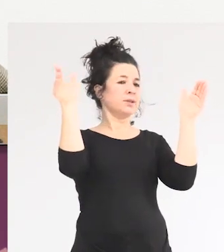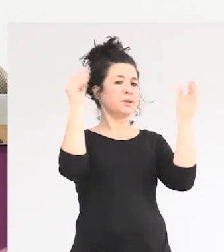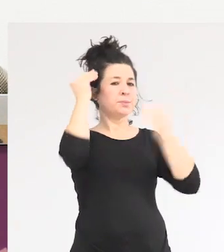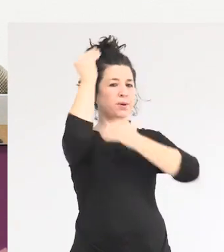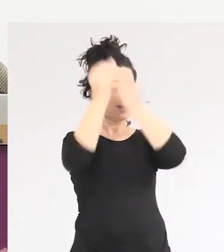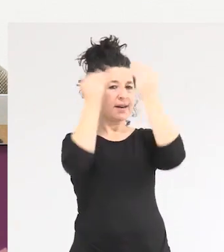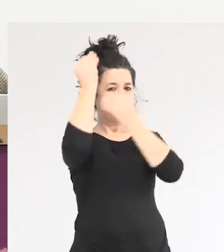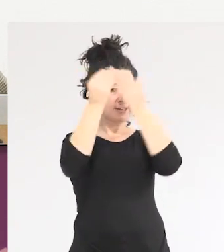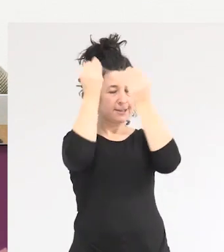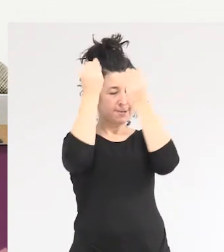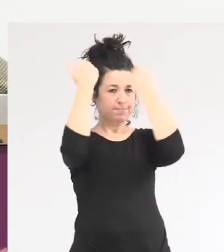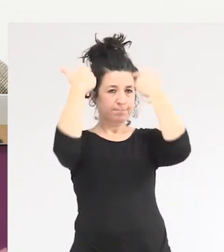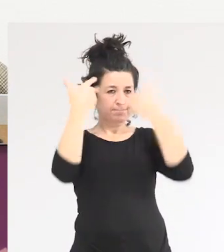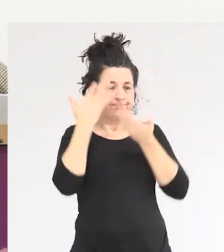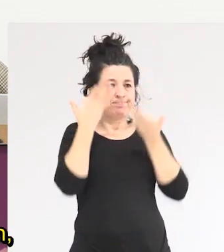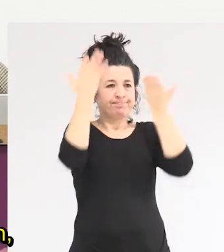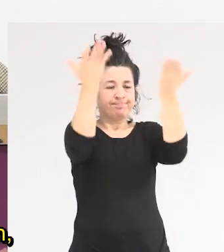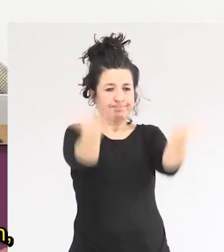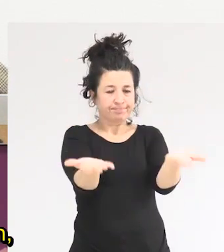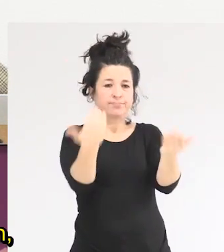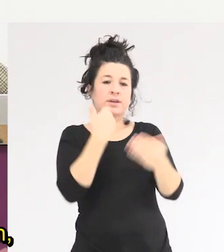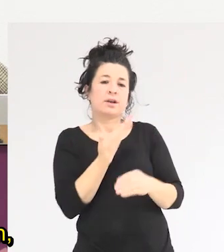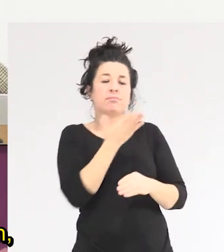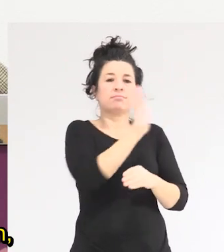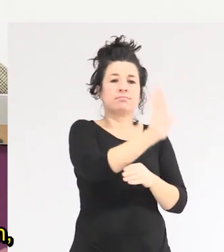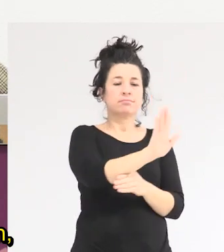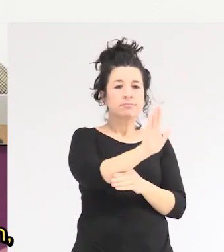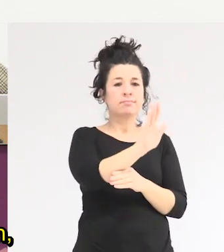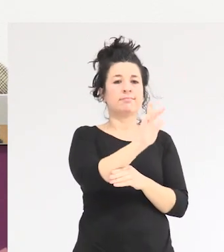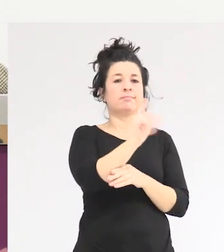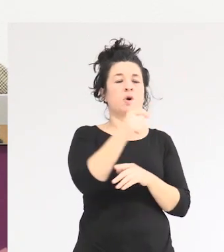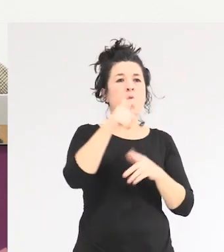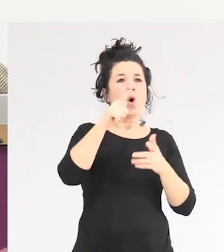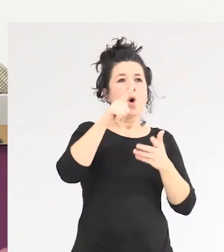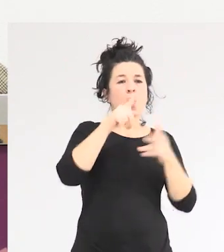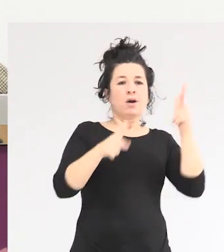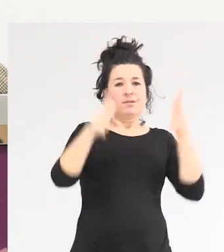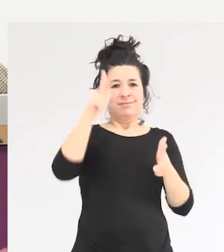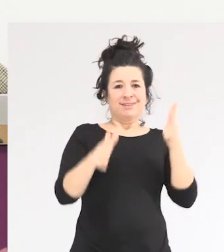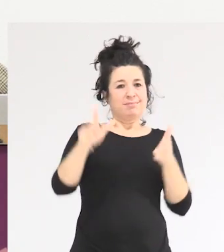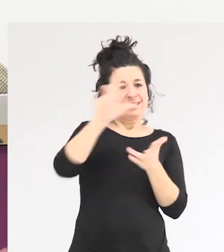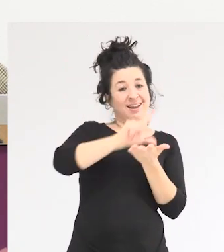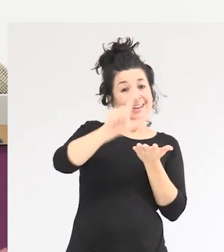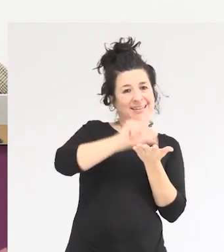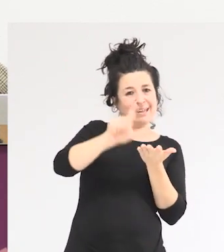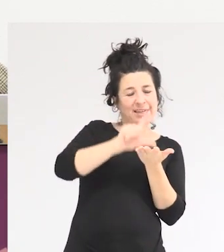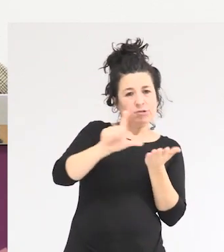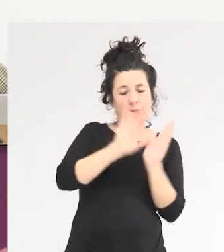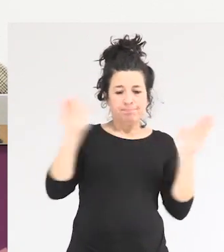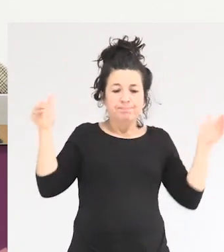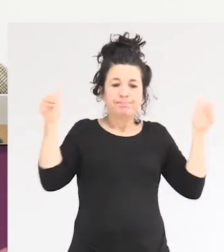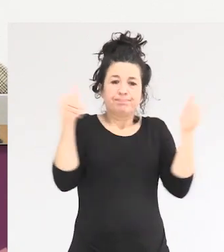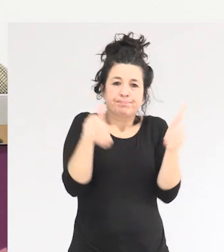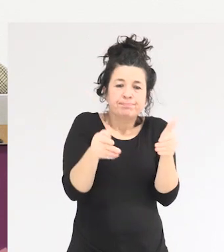honekin, Katixaren aurkezpenarekin, euskal literaturaren kokapen txiki honekin, eta, bueno, ba, autore